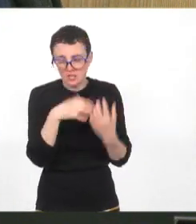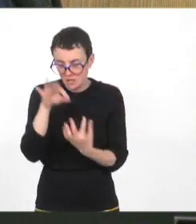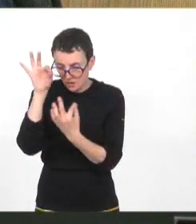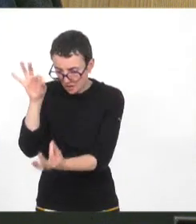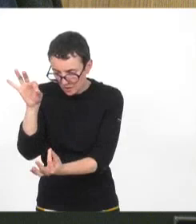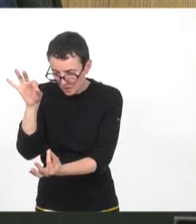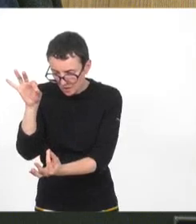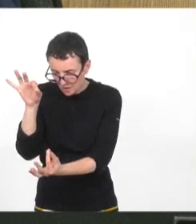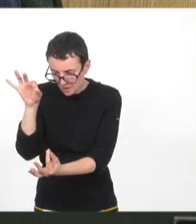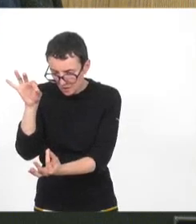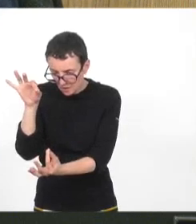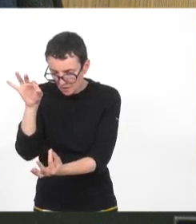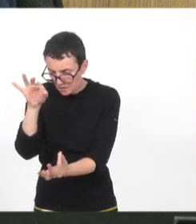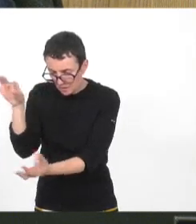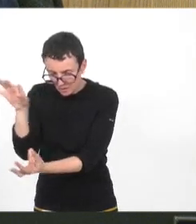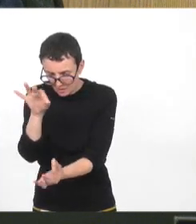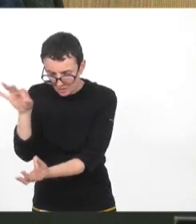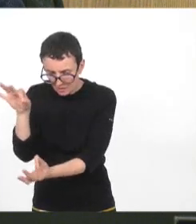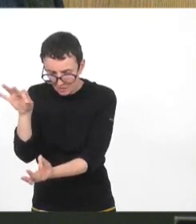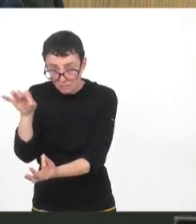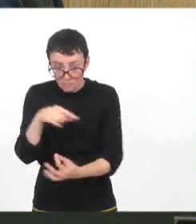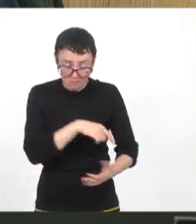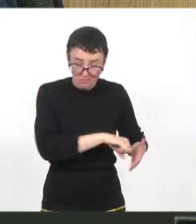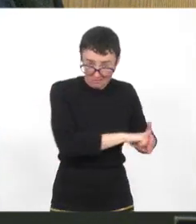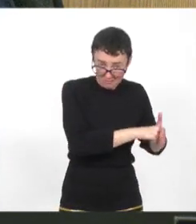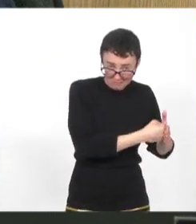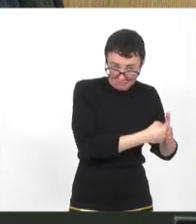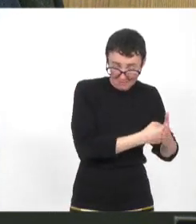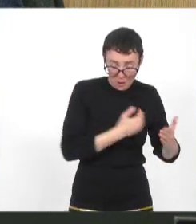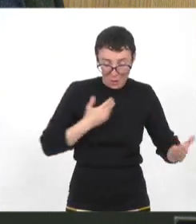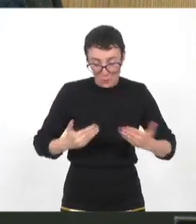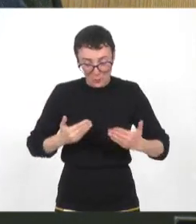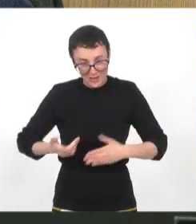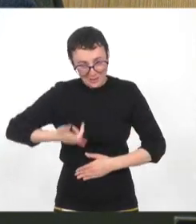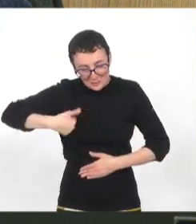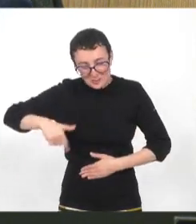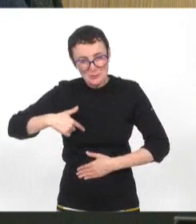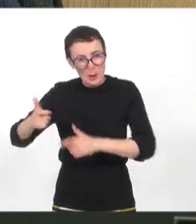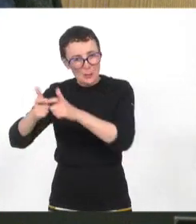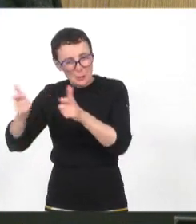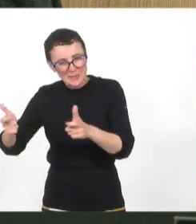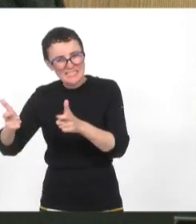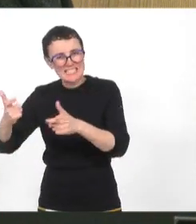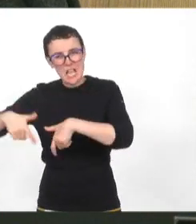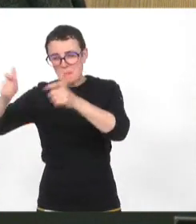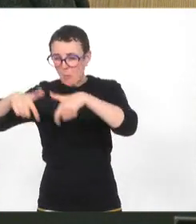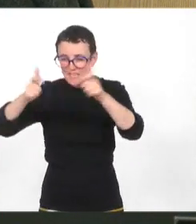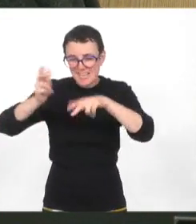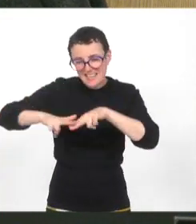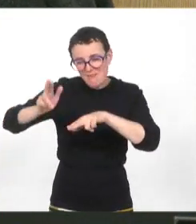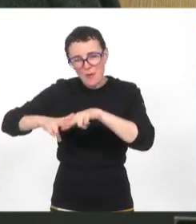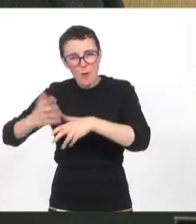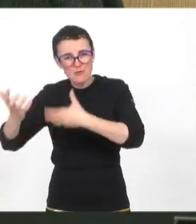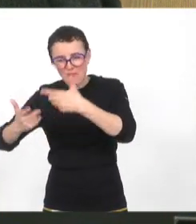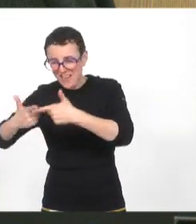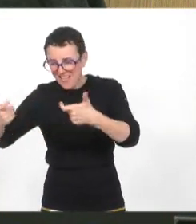nous sommes finalement moins regardants sur les aides que nous apporterons à l'immobilier des entreprises que dans le cadre du fonds de concours